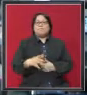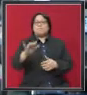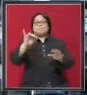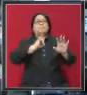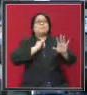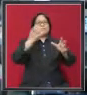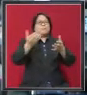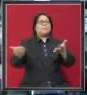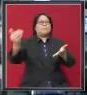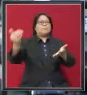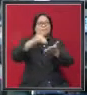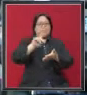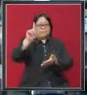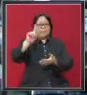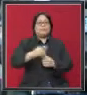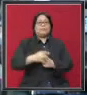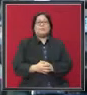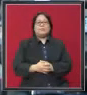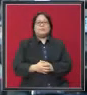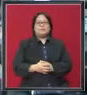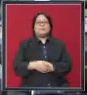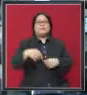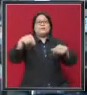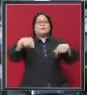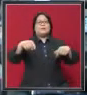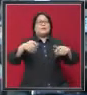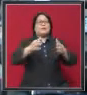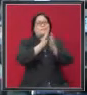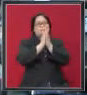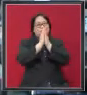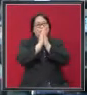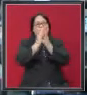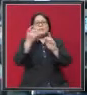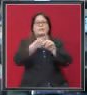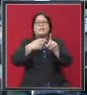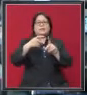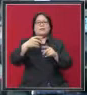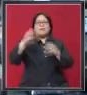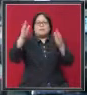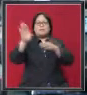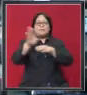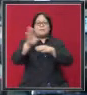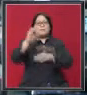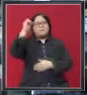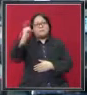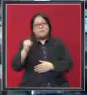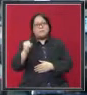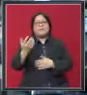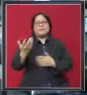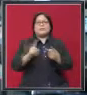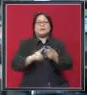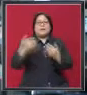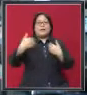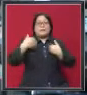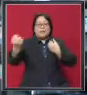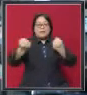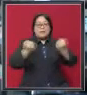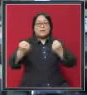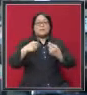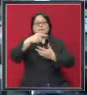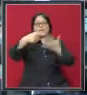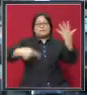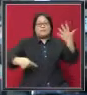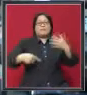Saya nak ulang lagi sekali ni. Ni rajuan-rajuan daripada pengusaha-pengusaha bas, ada kereta semua